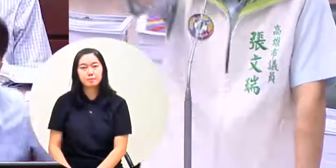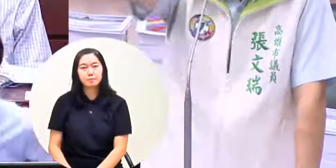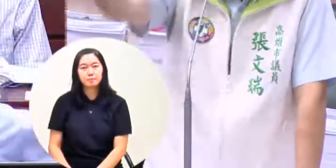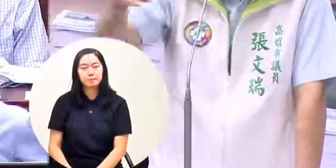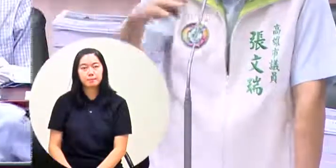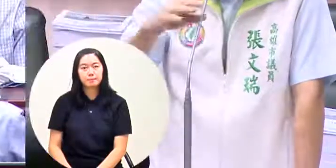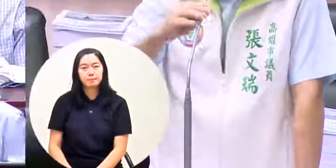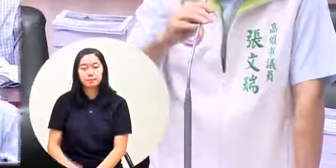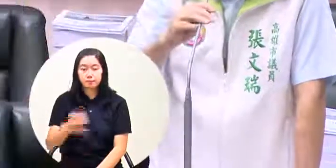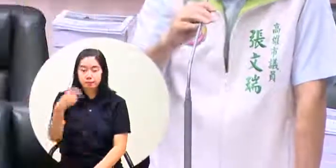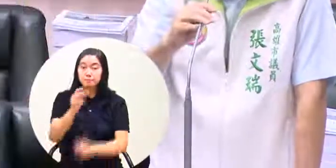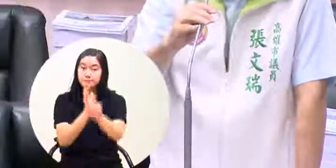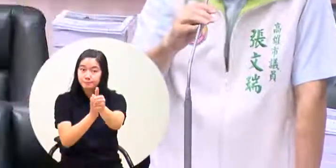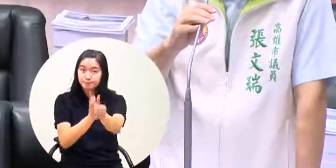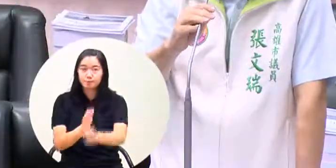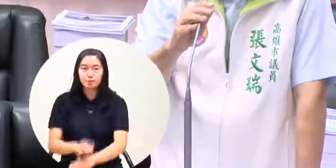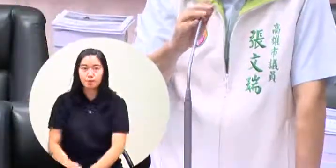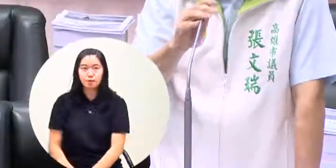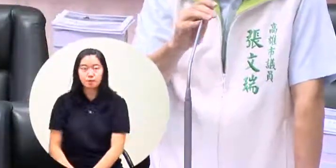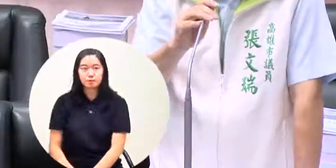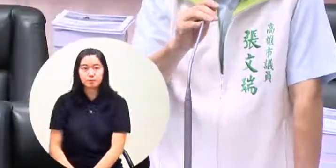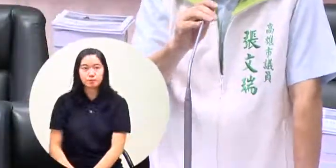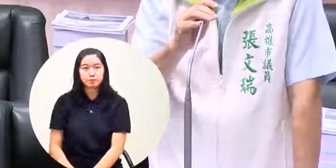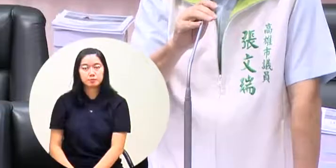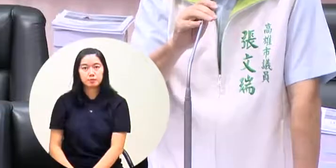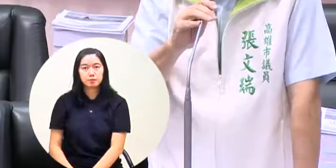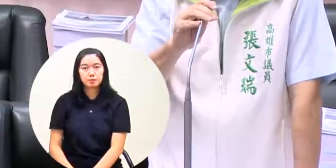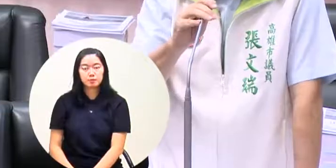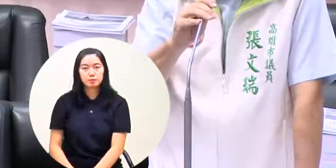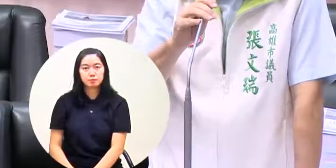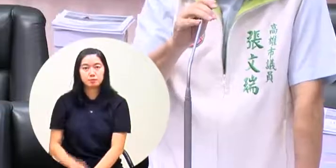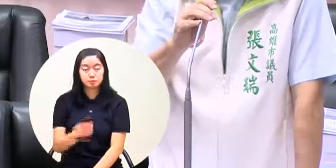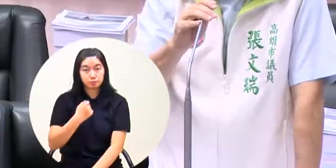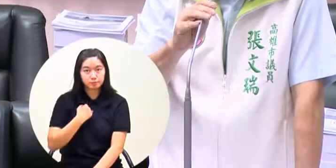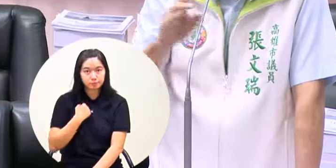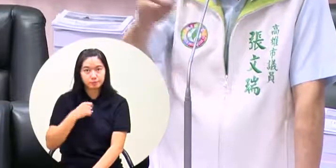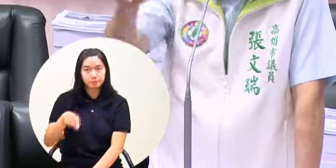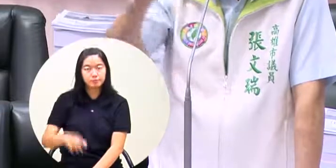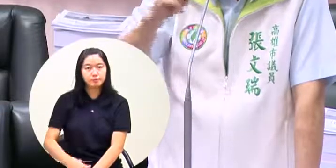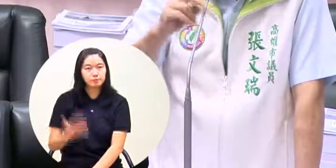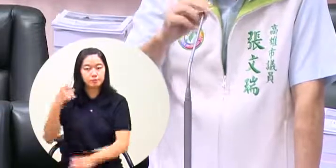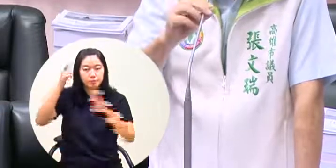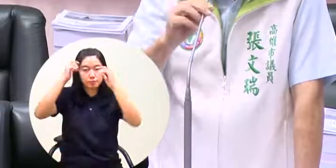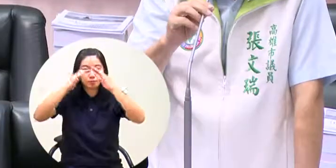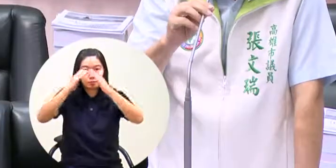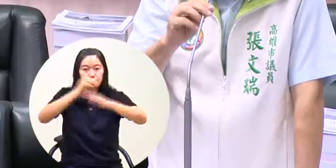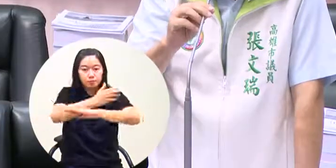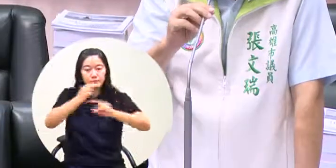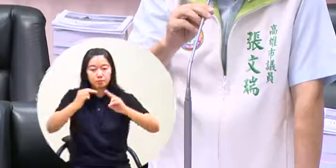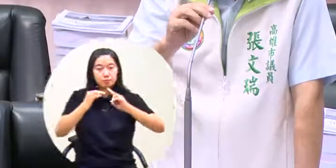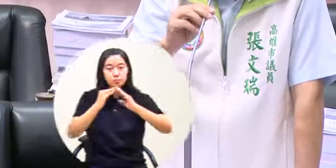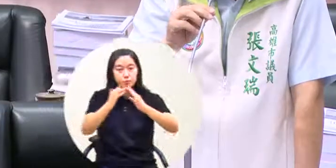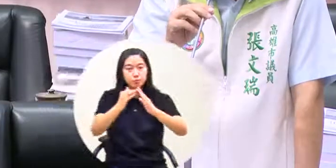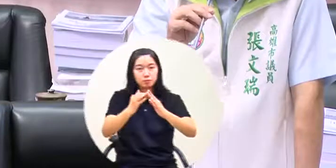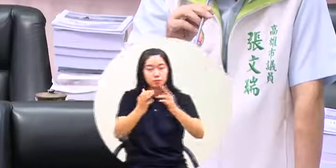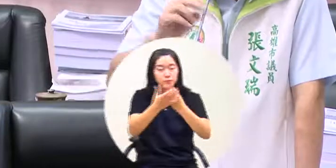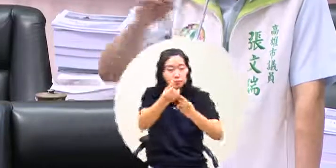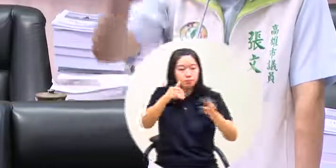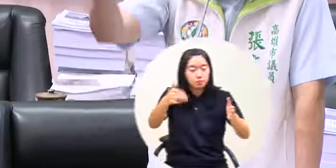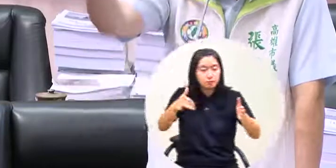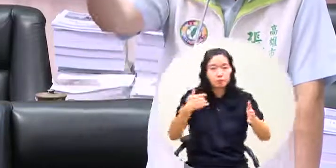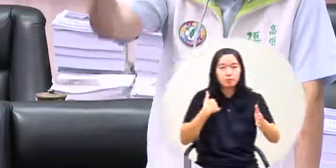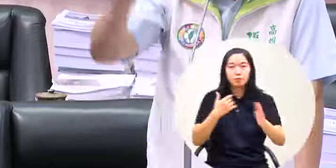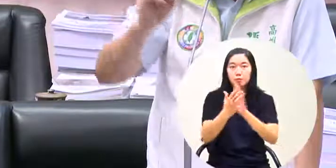题吼，无你请坐。我即摆是咧讲吼，啊，我知影讲过去高雄市还未合并以前吼，按高雄市的这个清洁队